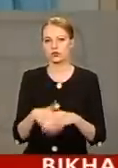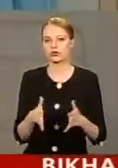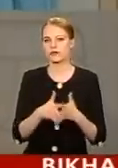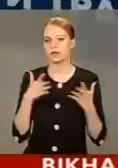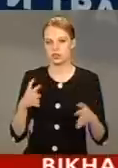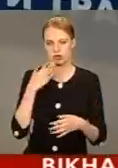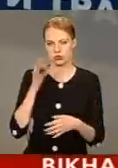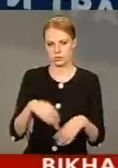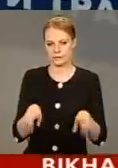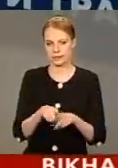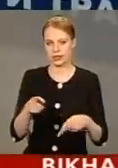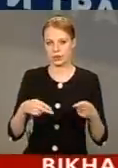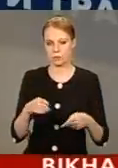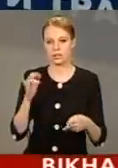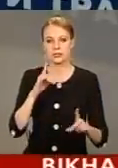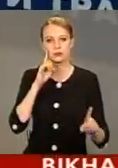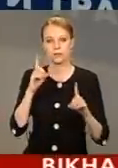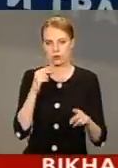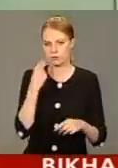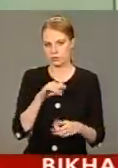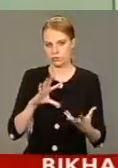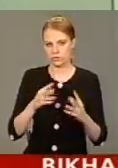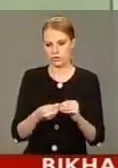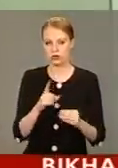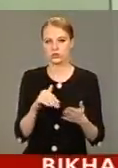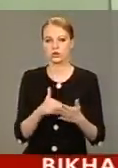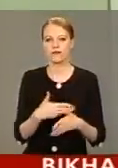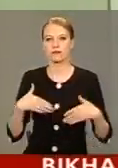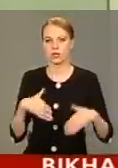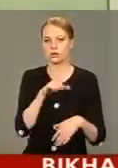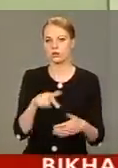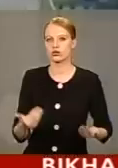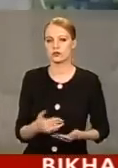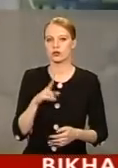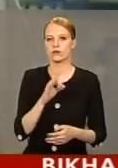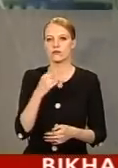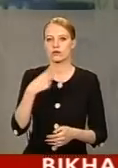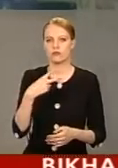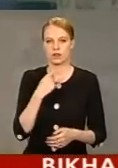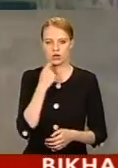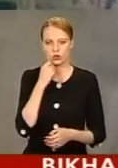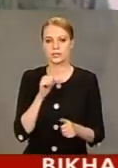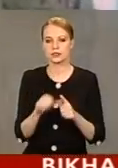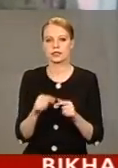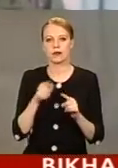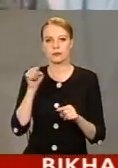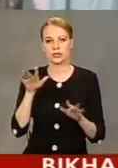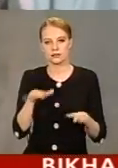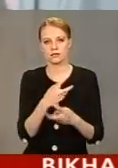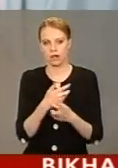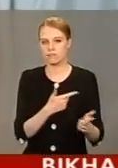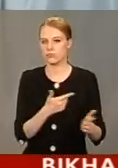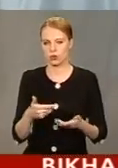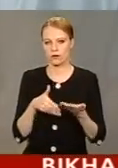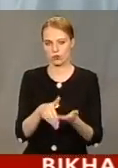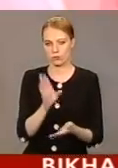величезний досвід таких операцій та приголомшливі результати. Із новими легенями люди живуть по 20 років. Саме там готові допомогти